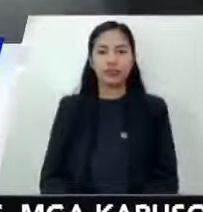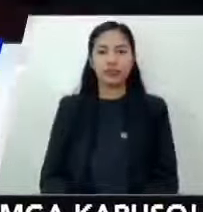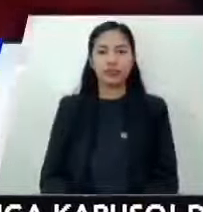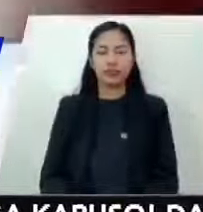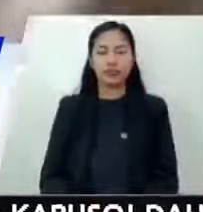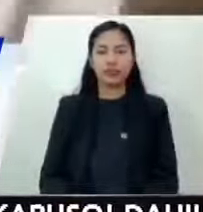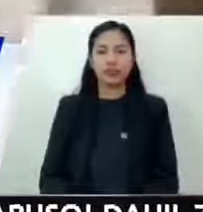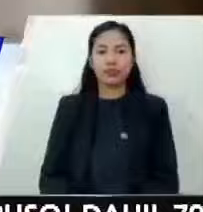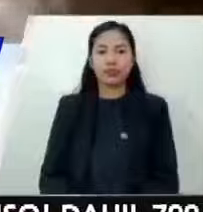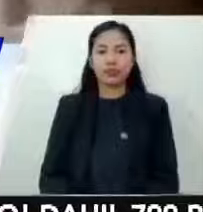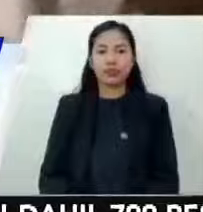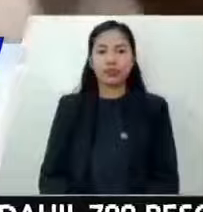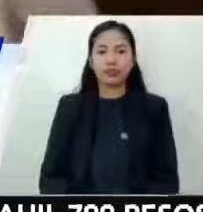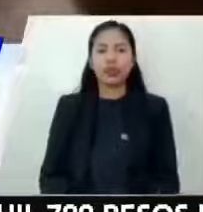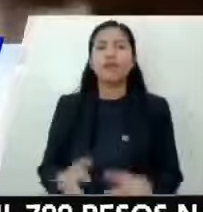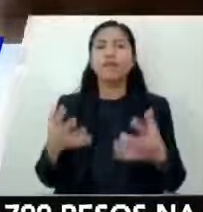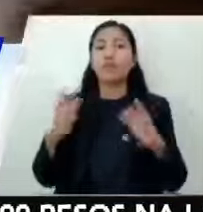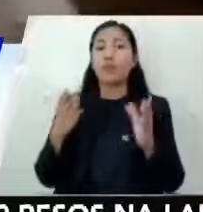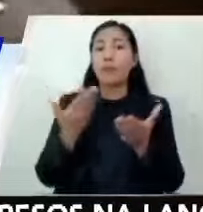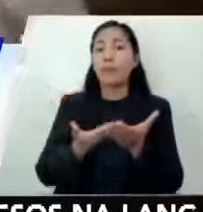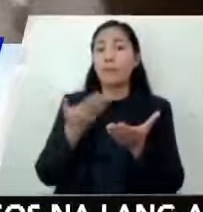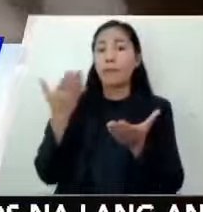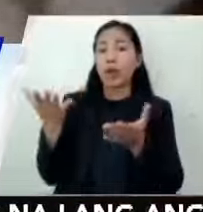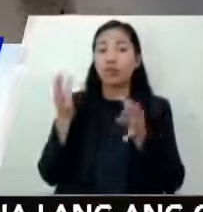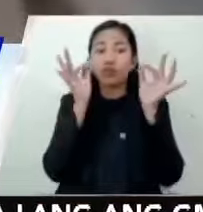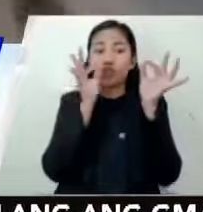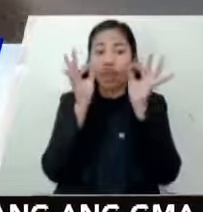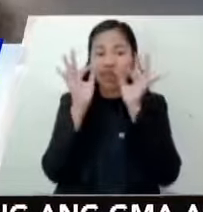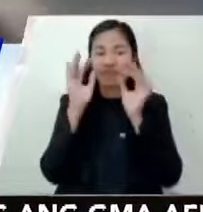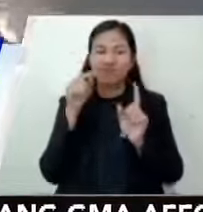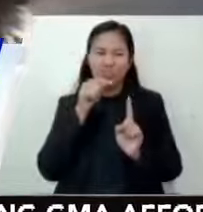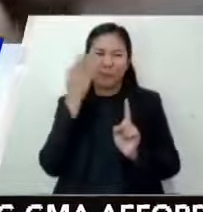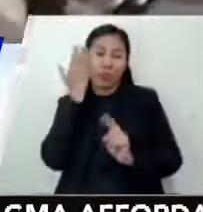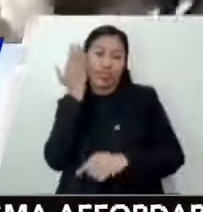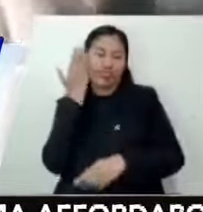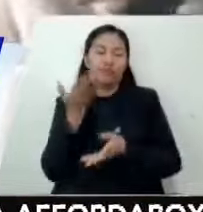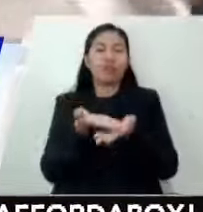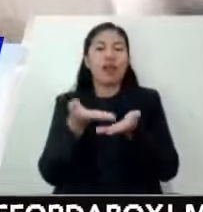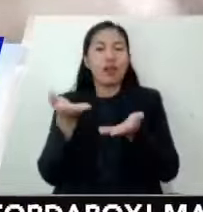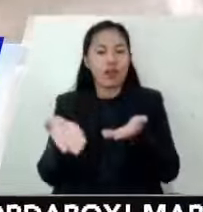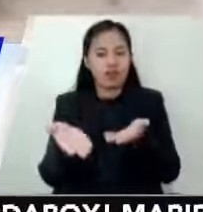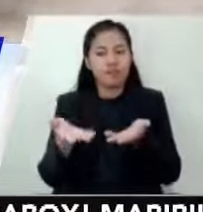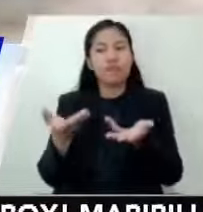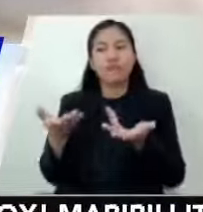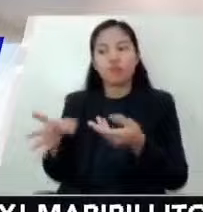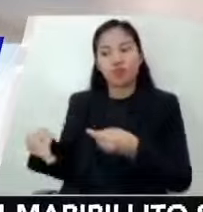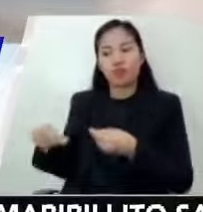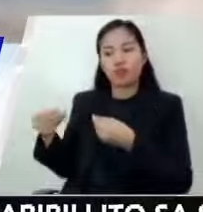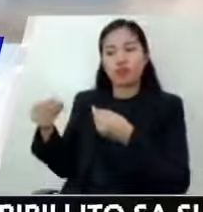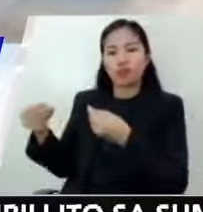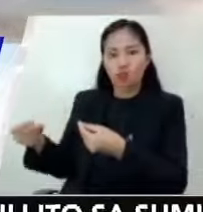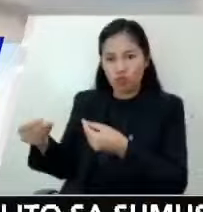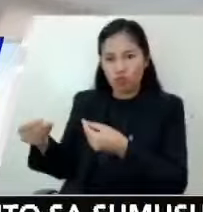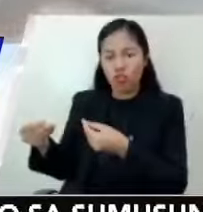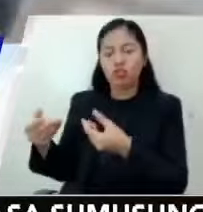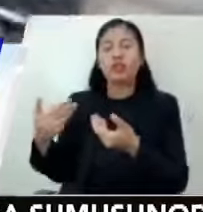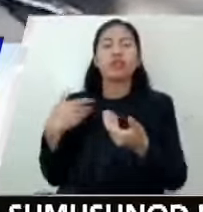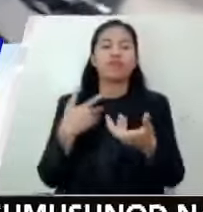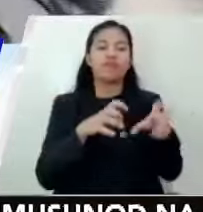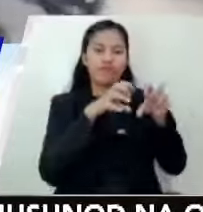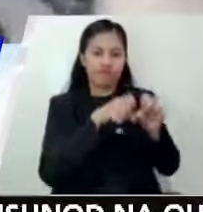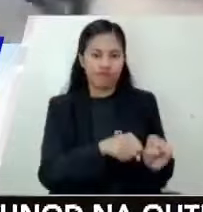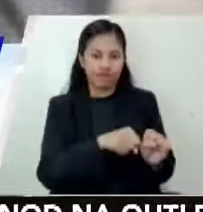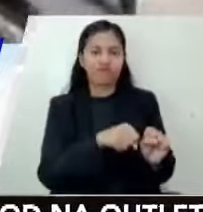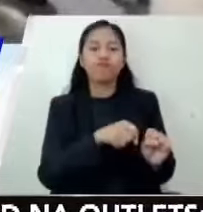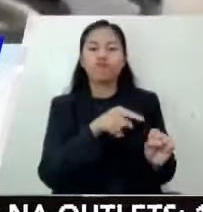Matapos makabili ng droga ang nagkunwaring buyer, agad na inaresto ng mga operatiba ng Drug Enforcement Unit ng NPD sa Caloocan ang